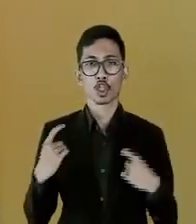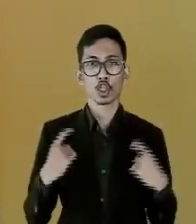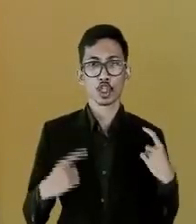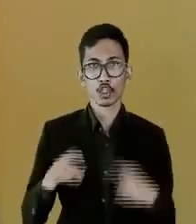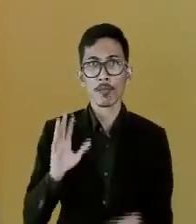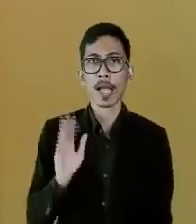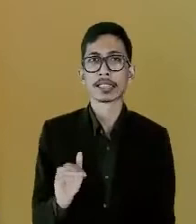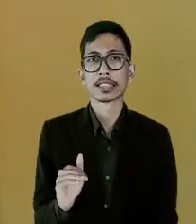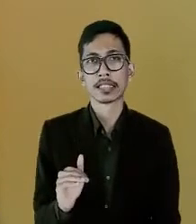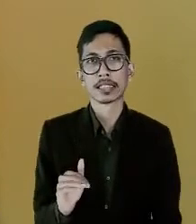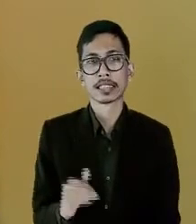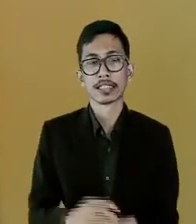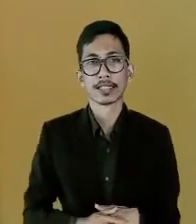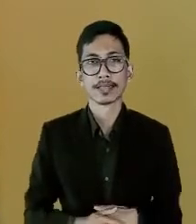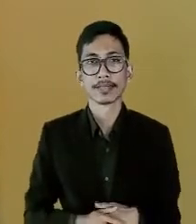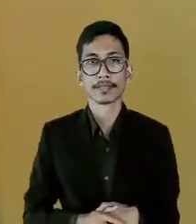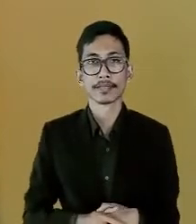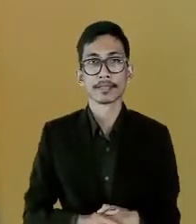COVID masih ada.